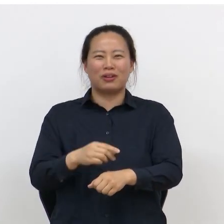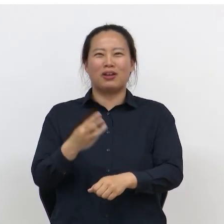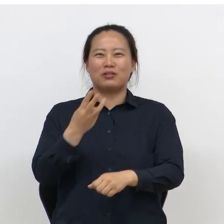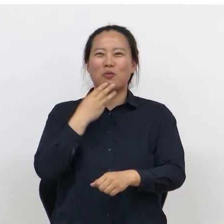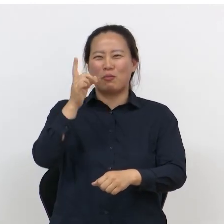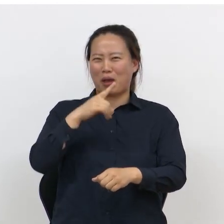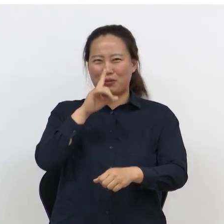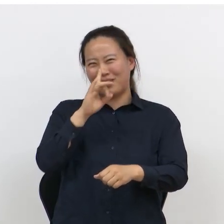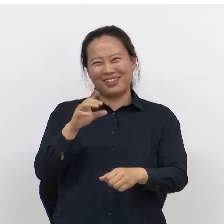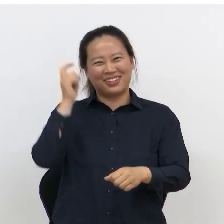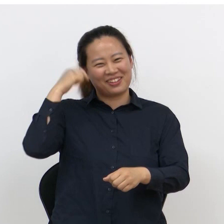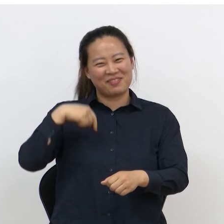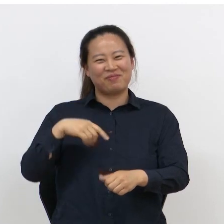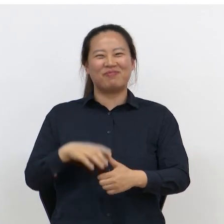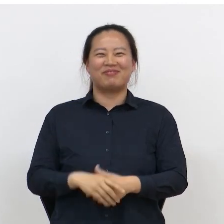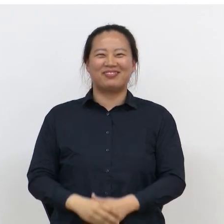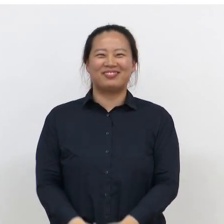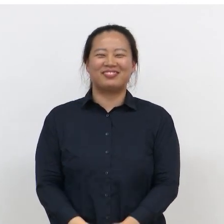이제 이런 겁니다.